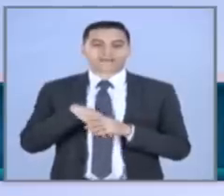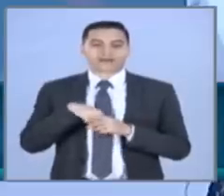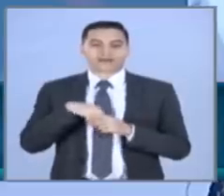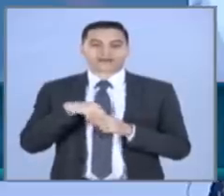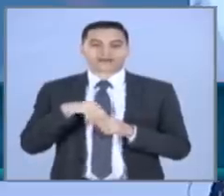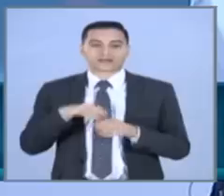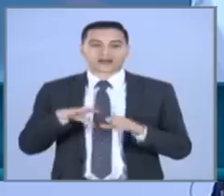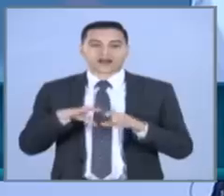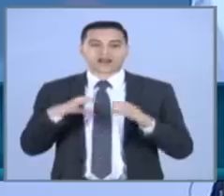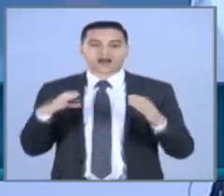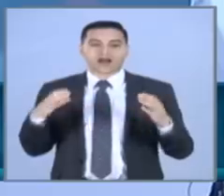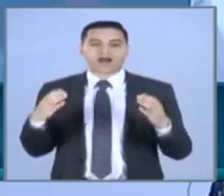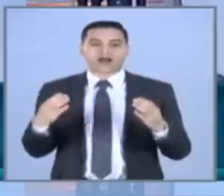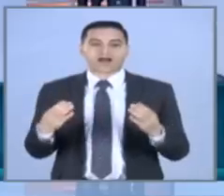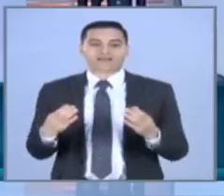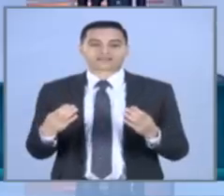أقول